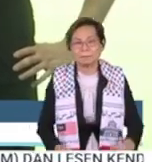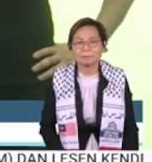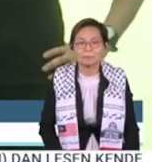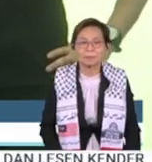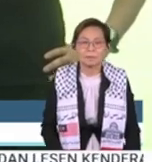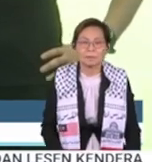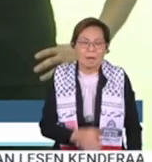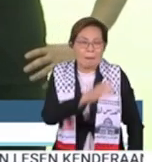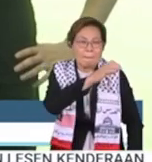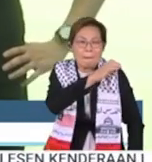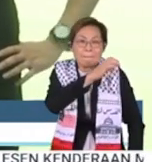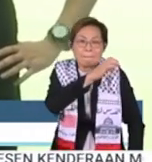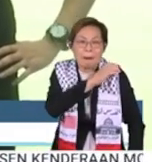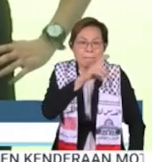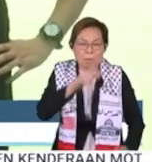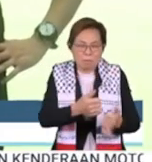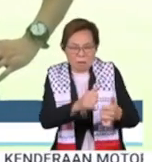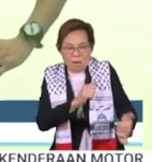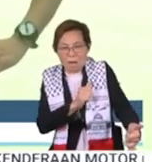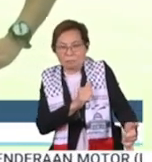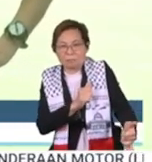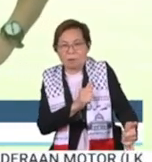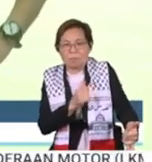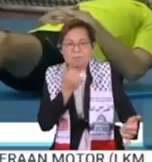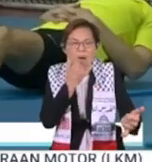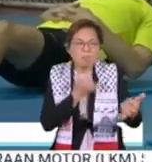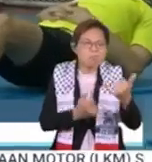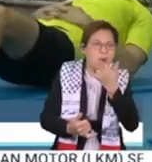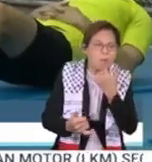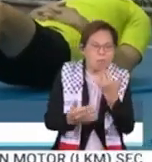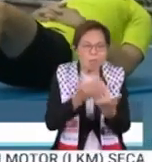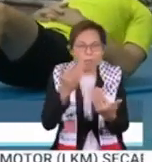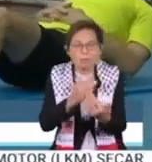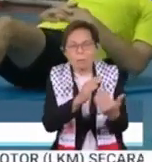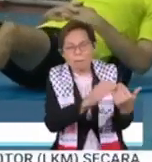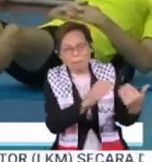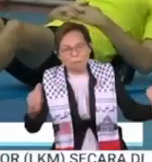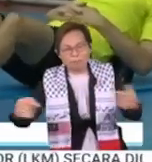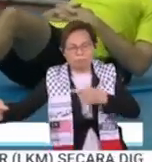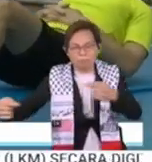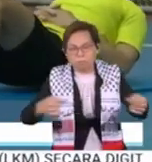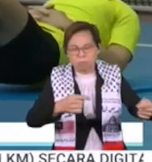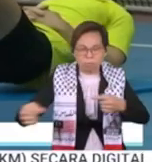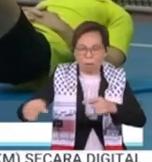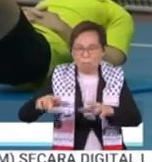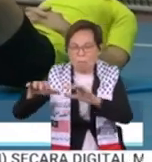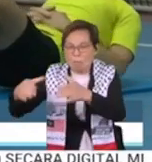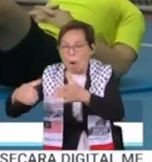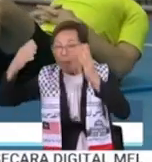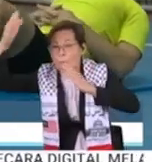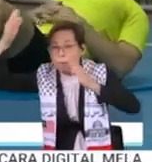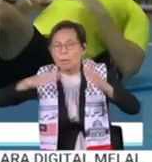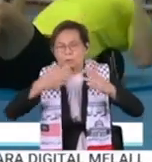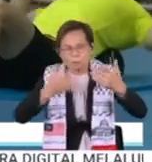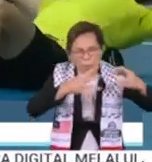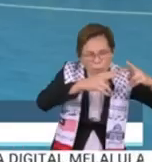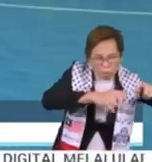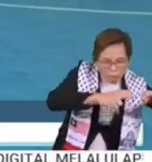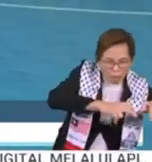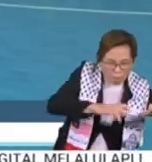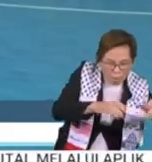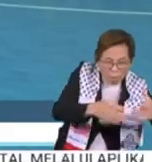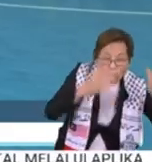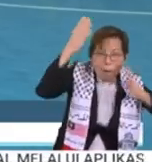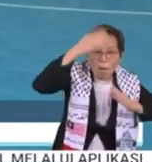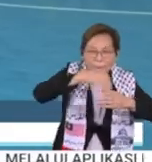Jelas Tarkovic, pasukannya juga perlu elak daripada melakukan kesilapan mudah sepanjang aksi menentang Harimau Malaya. Menurut beliau, pihaknya telah mengkaji pasukan